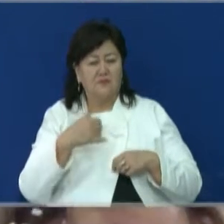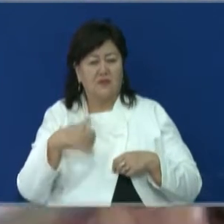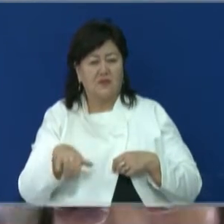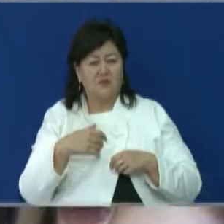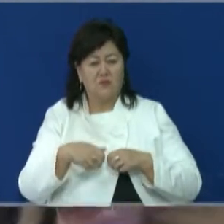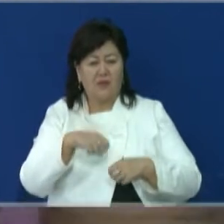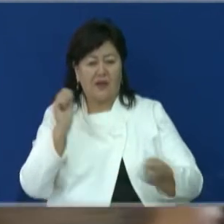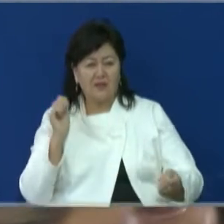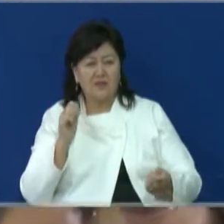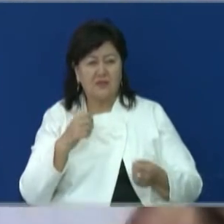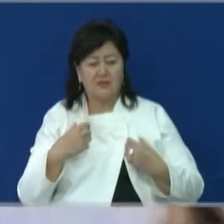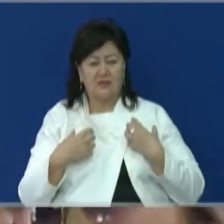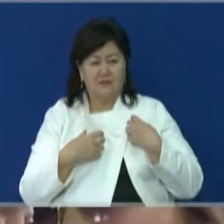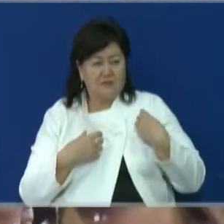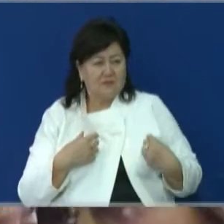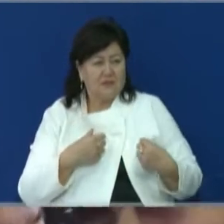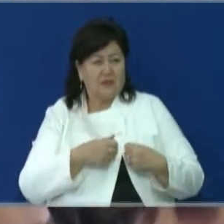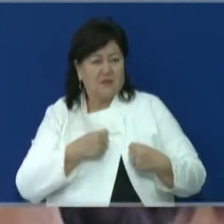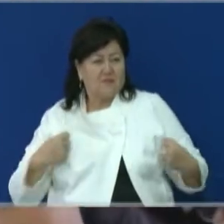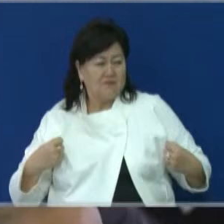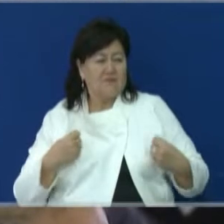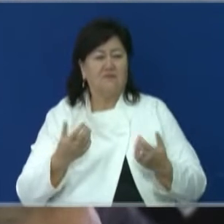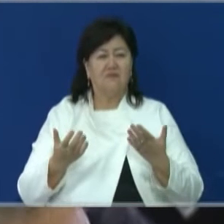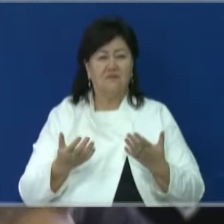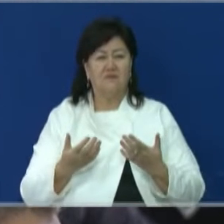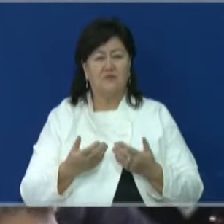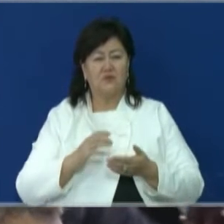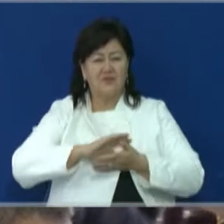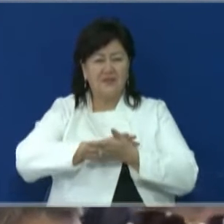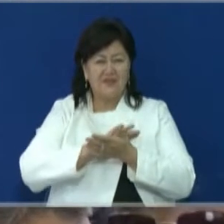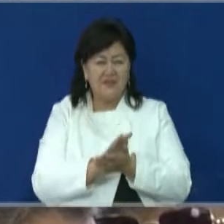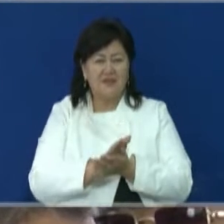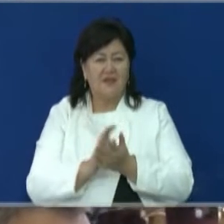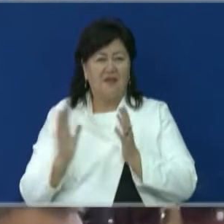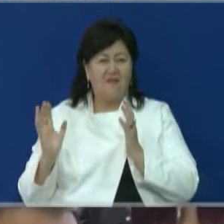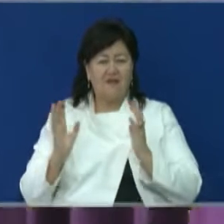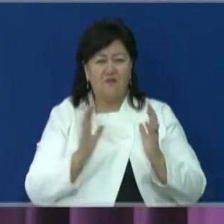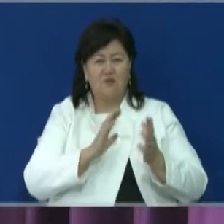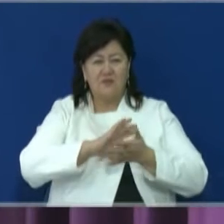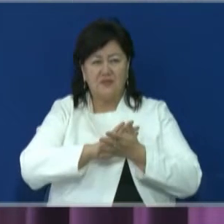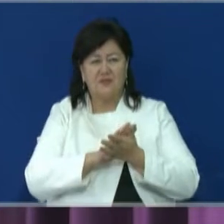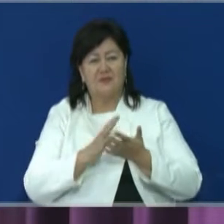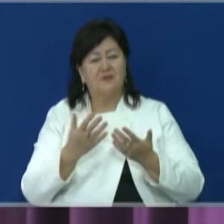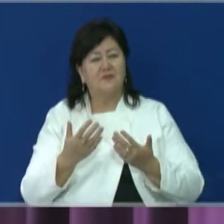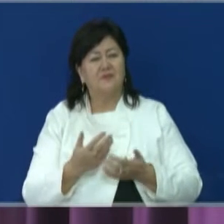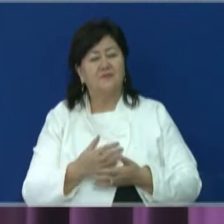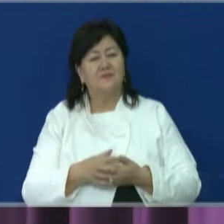аузы ашық, сұлқалары үзіліп, баламыз сабақтан емес, немерелеріміз соғыстан қайтқанда келеді.